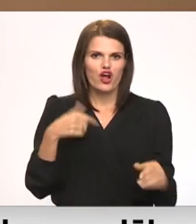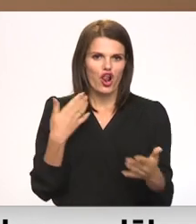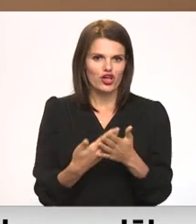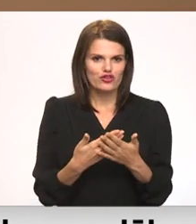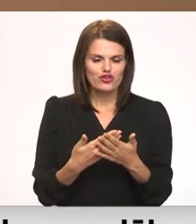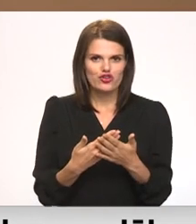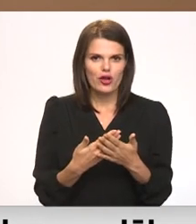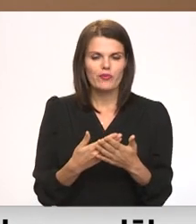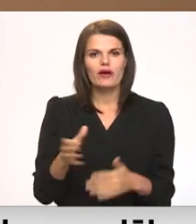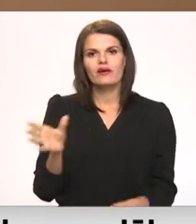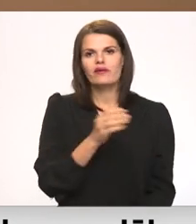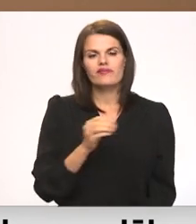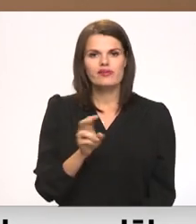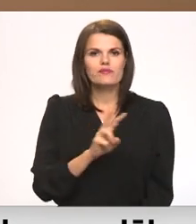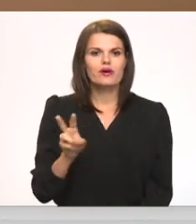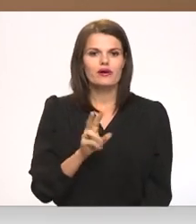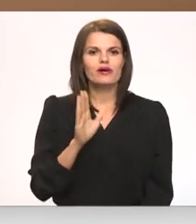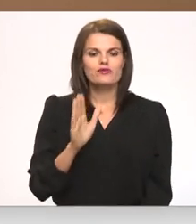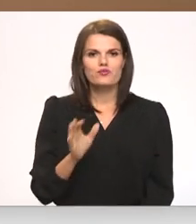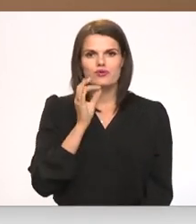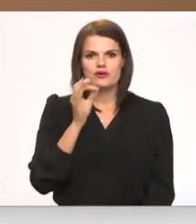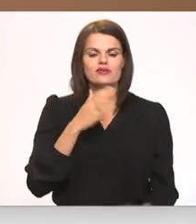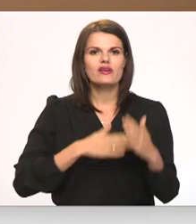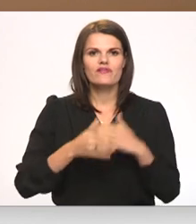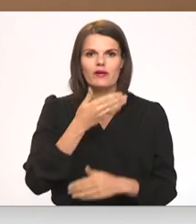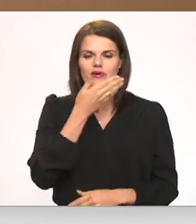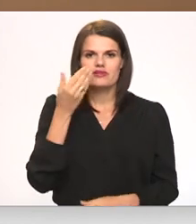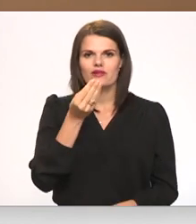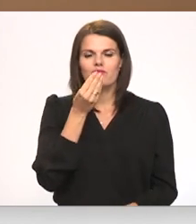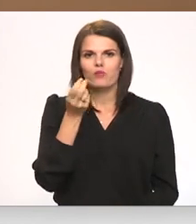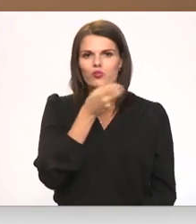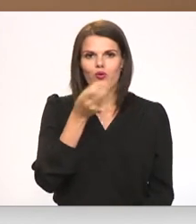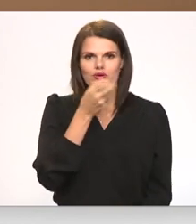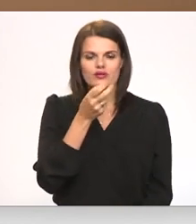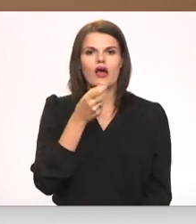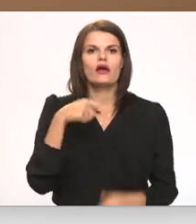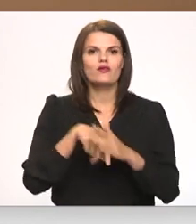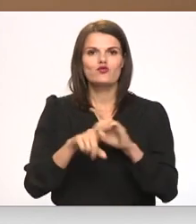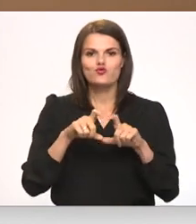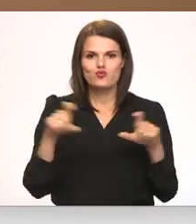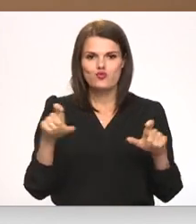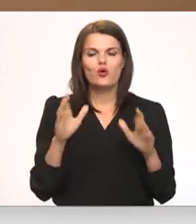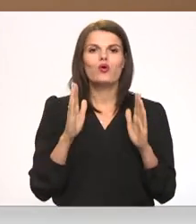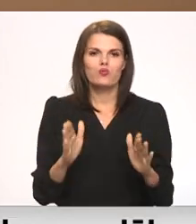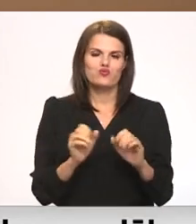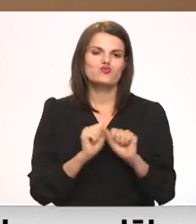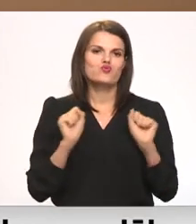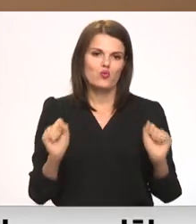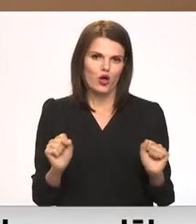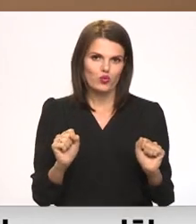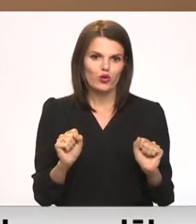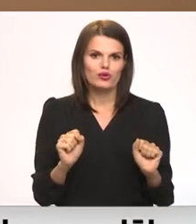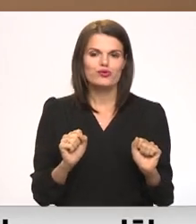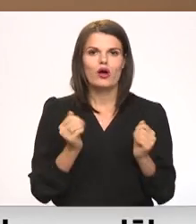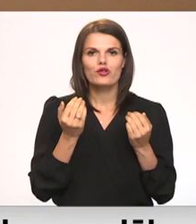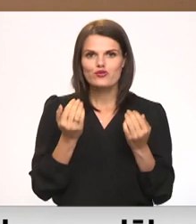Visiem, kuri būs izteikuši vēlmēs siltas pusdienas iedlības iestādēs, tās ir tiks nodrošinātas. Tas nozīmē